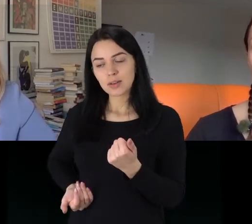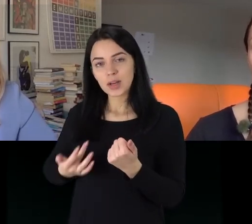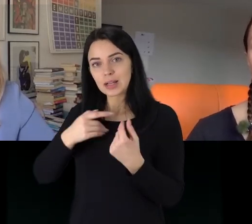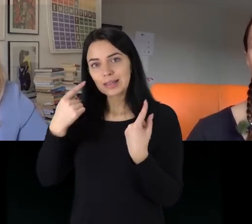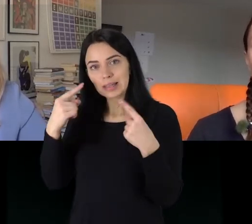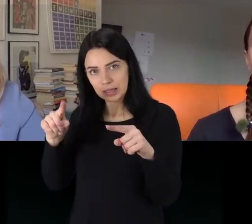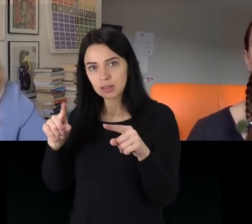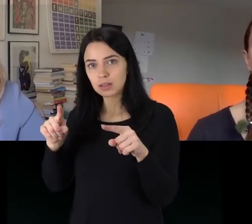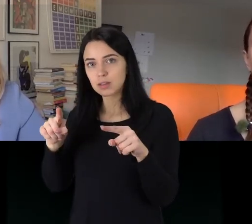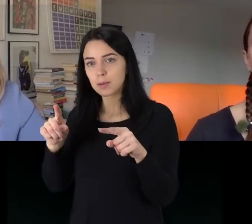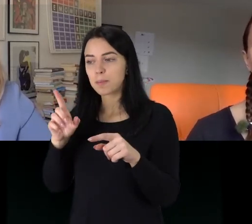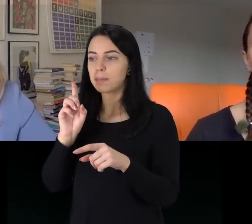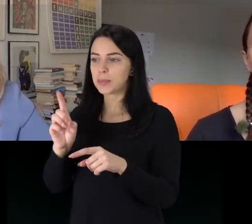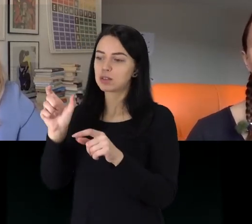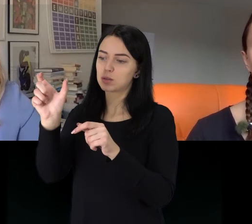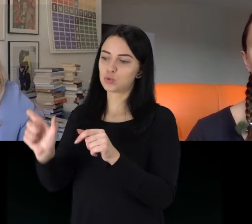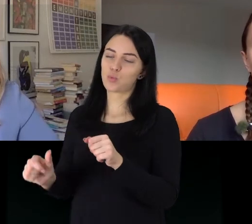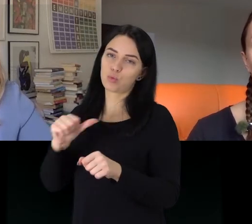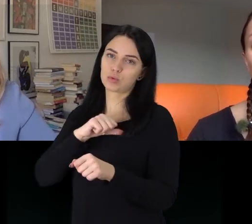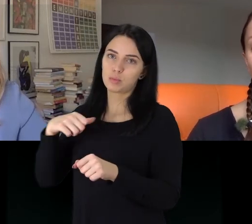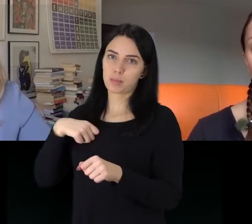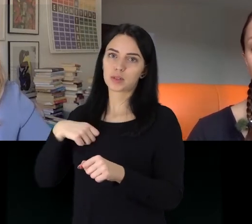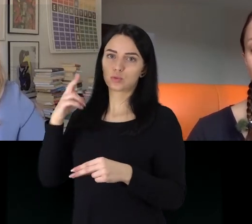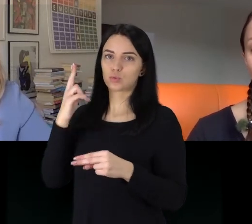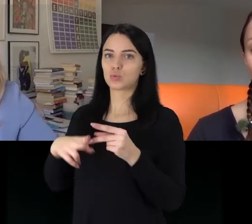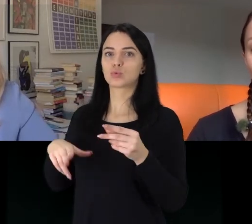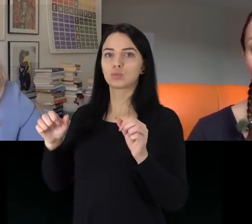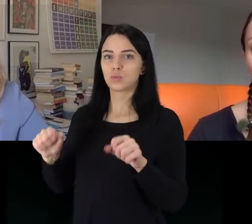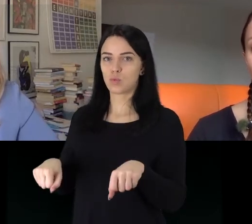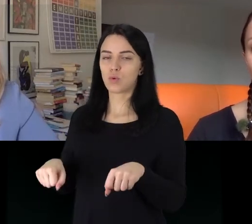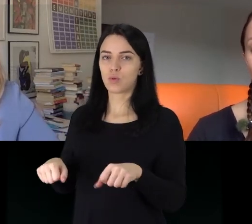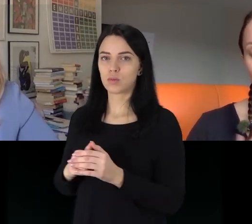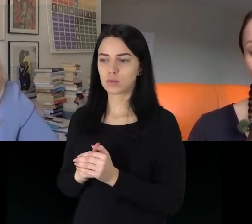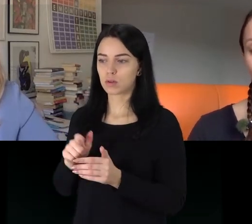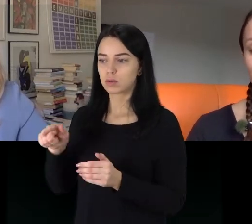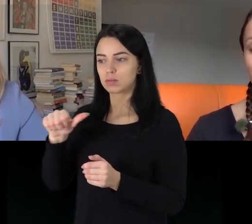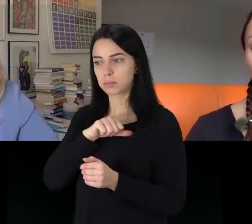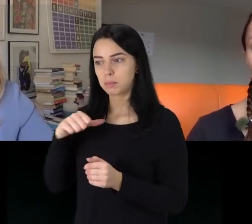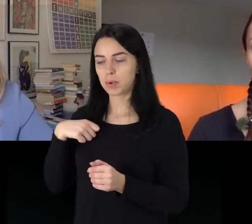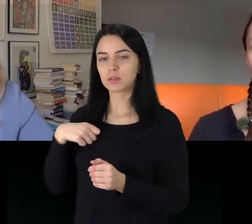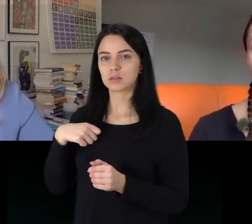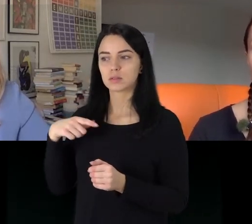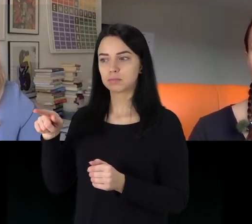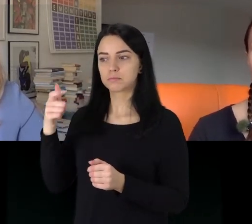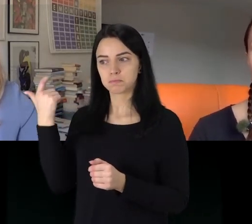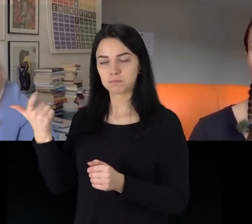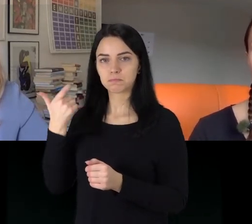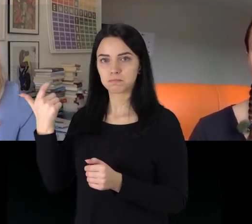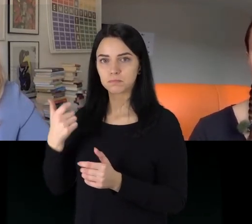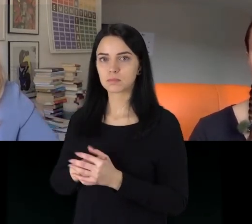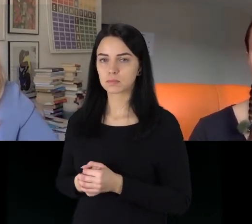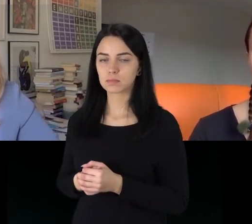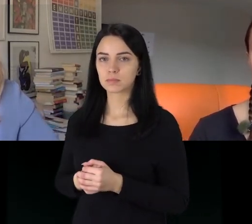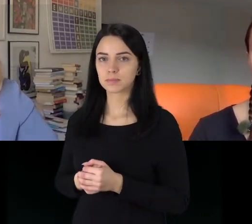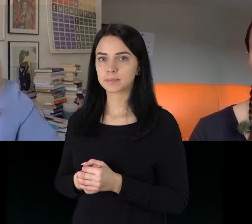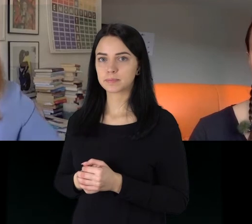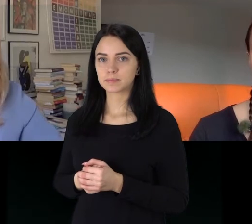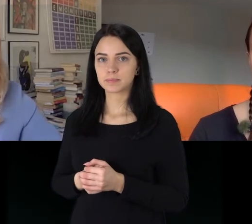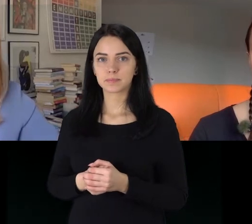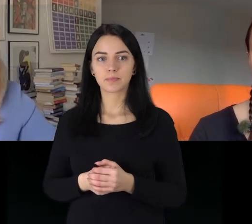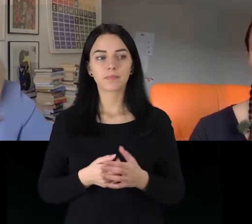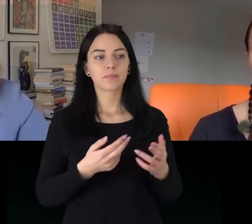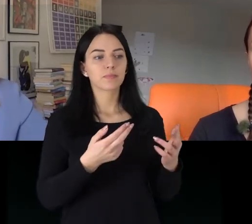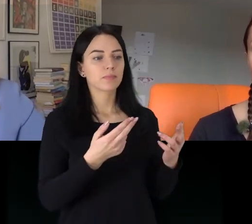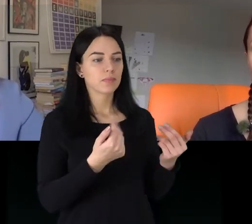gyvenčiau, bet palikti žmogui to vat, orumo, kad vis dėlto jisai turi nuspręsti. Dėl